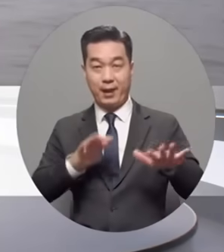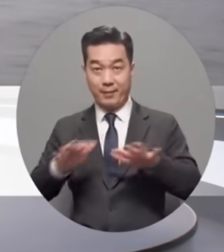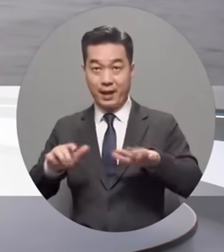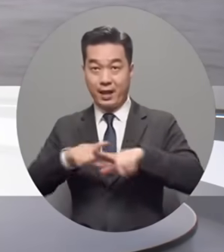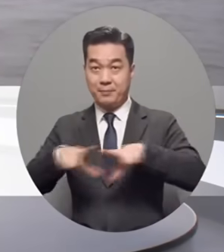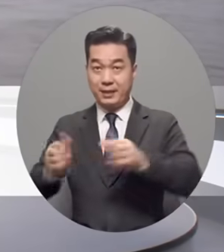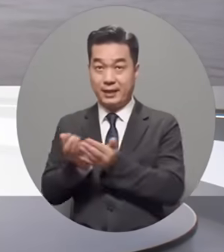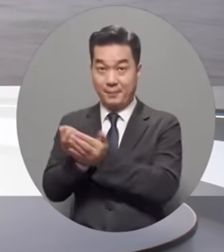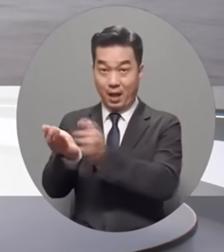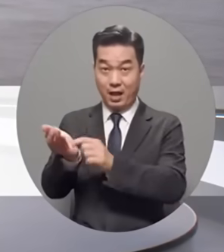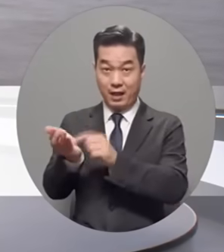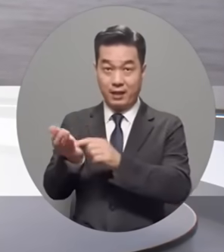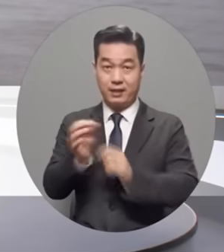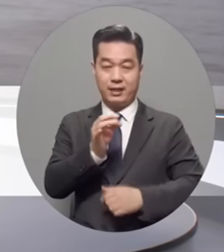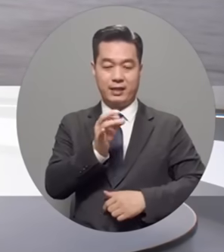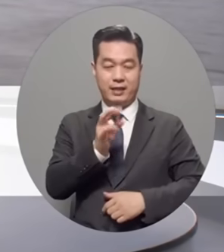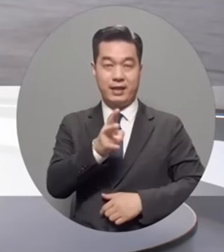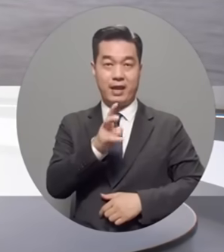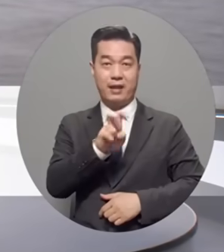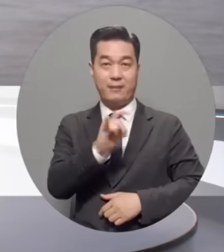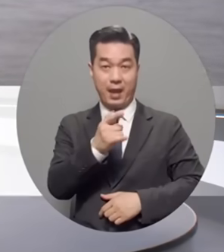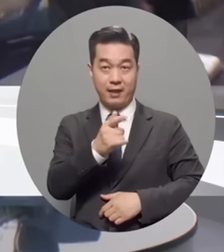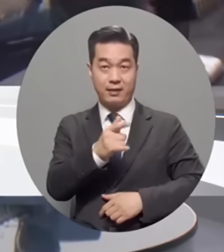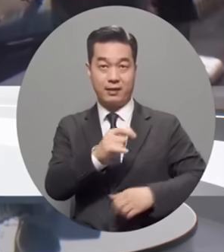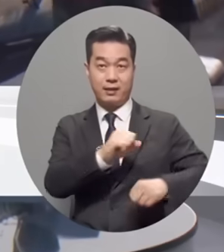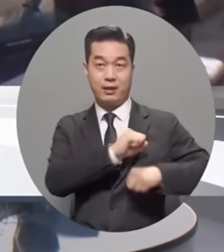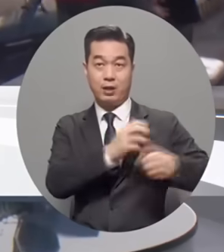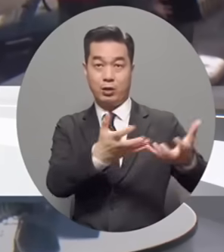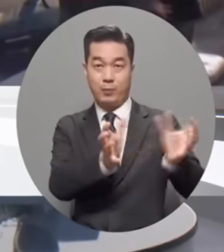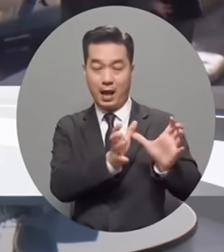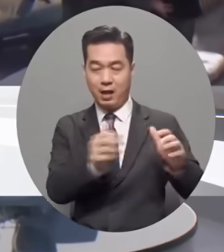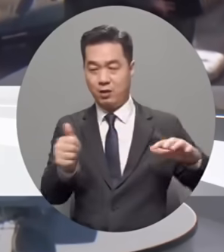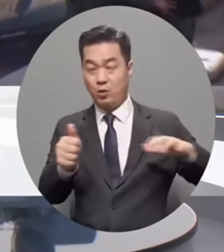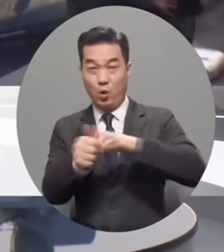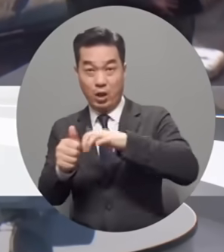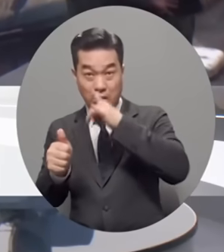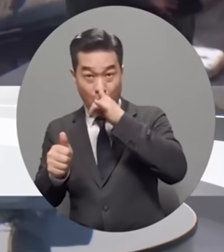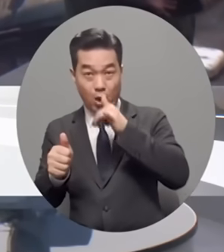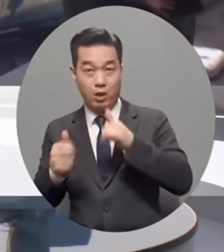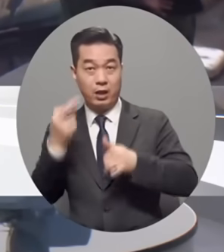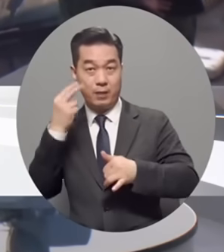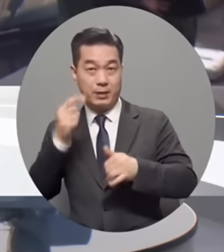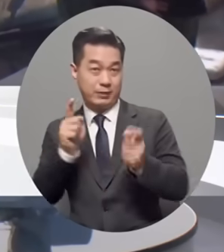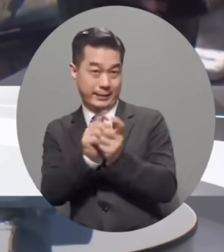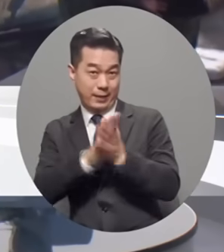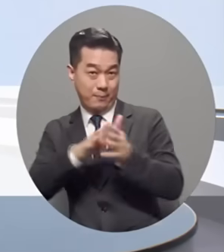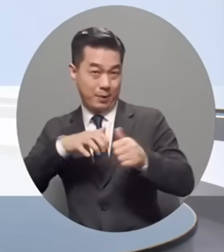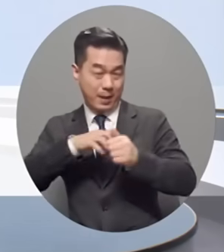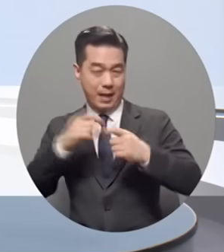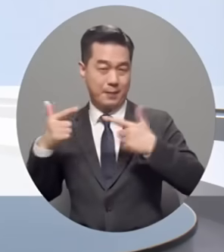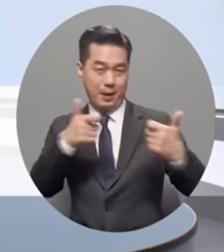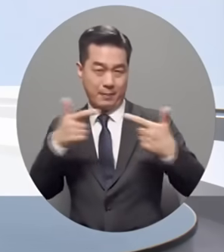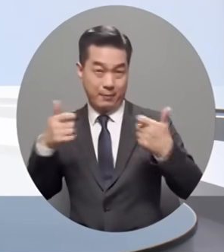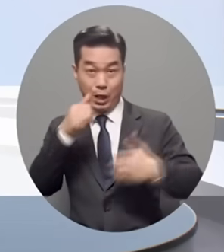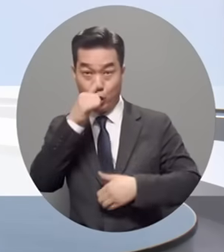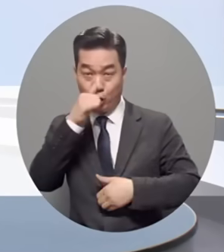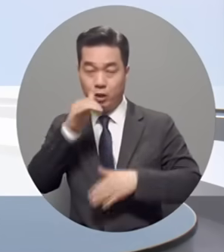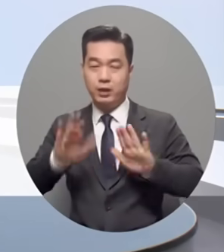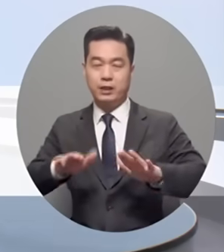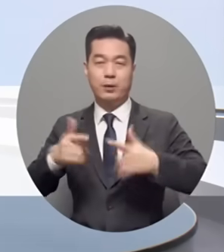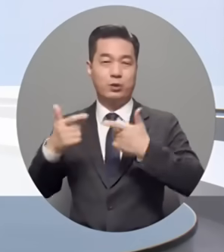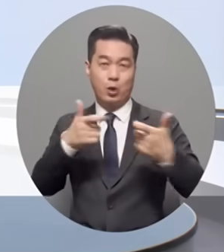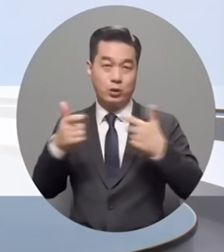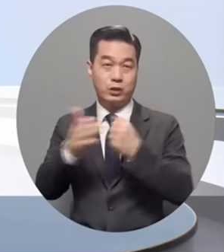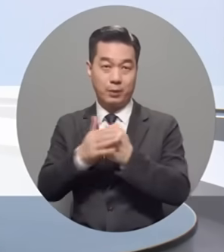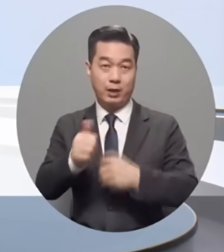반군의 공격이 계속되자 미군이 군사적 대응에 나섰습니다. 처음으로 직접 교전을 벌였는데 이번 교전으로